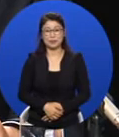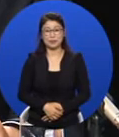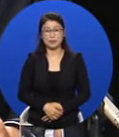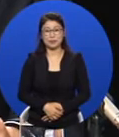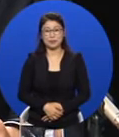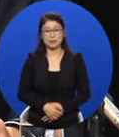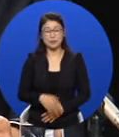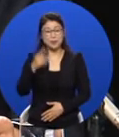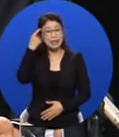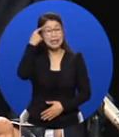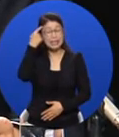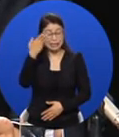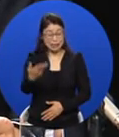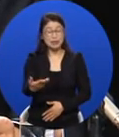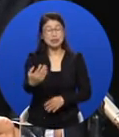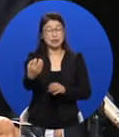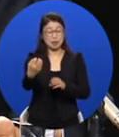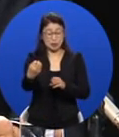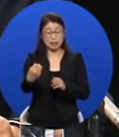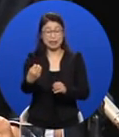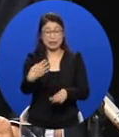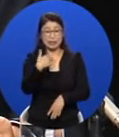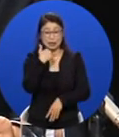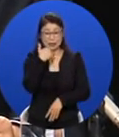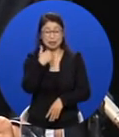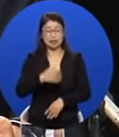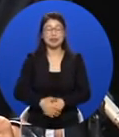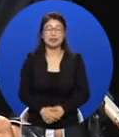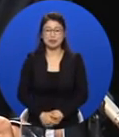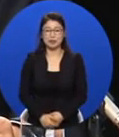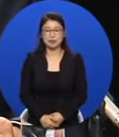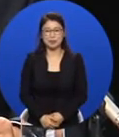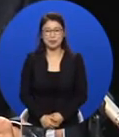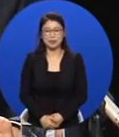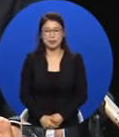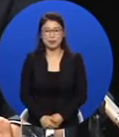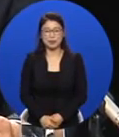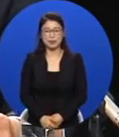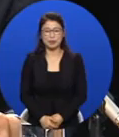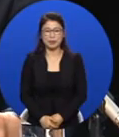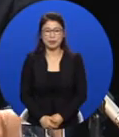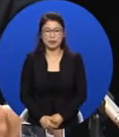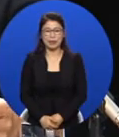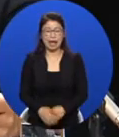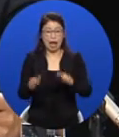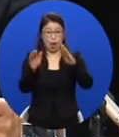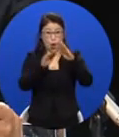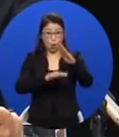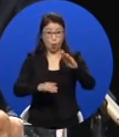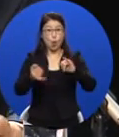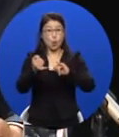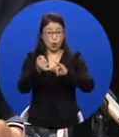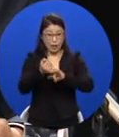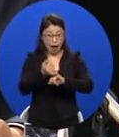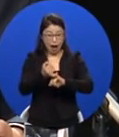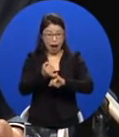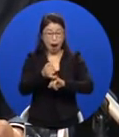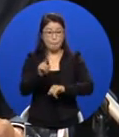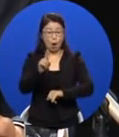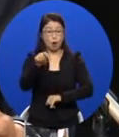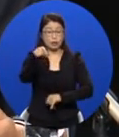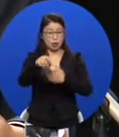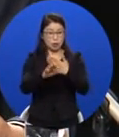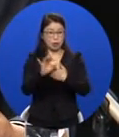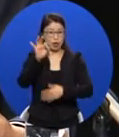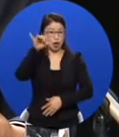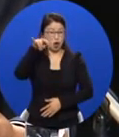그 예. 질문했으면 혼자 질문하고 답변하면 안 되고. 자, 이 공약도 그렇습니다. 그러면 위 후보께서는